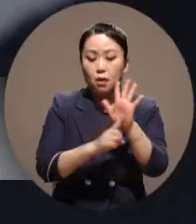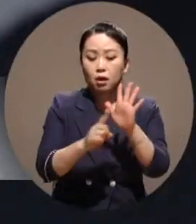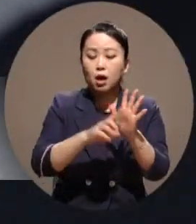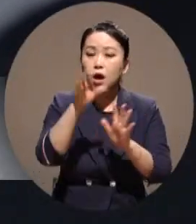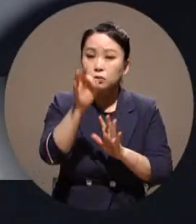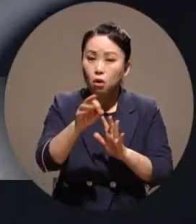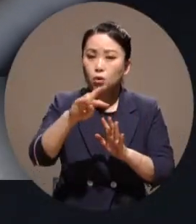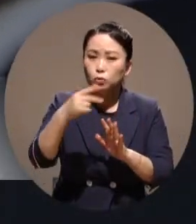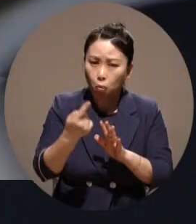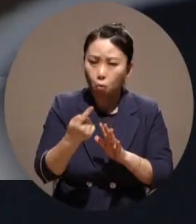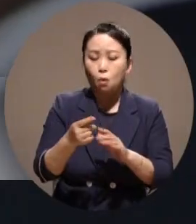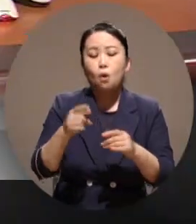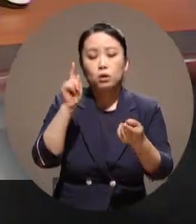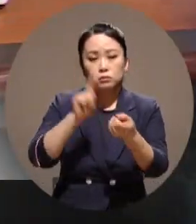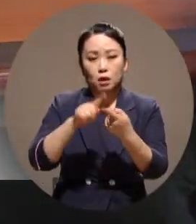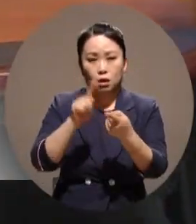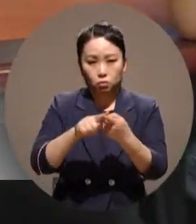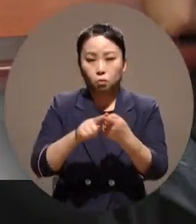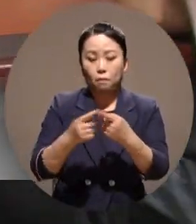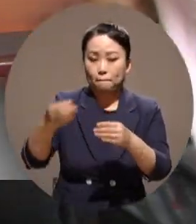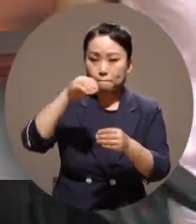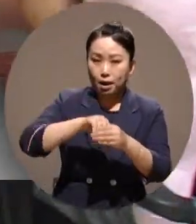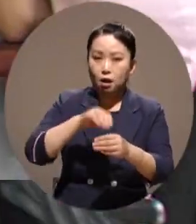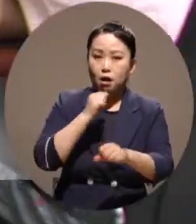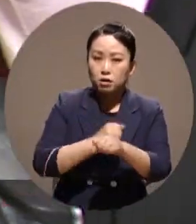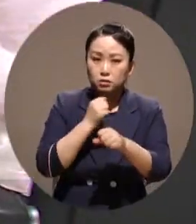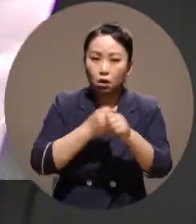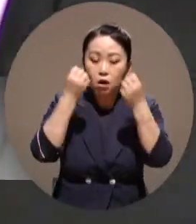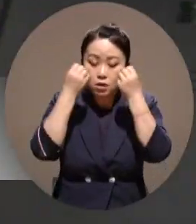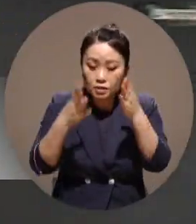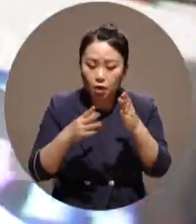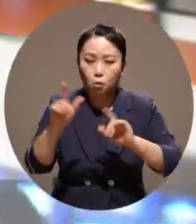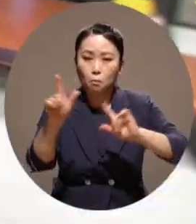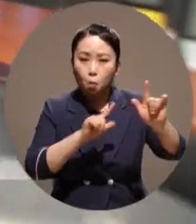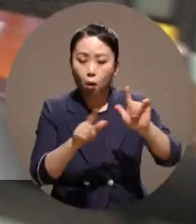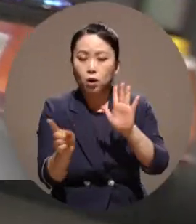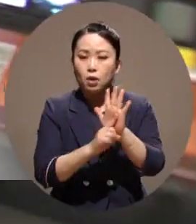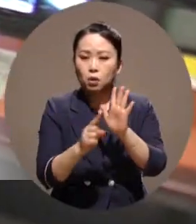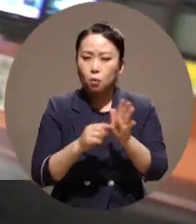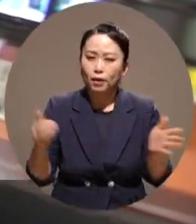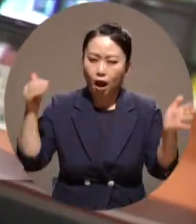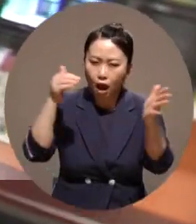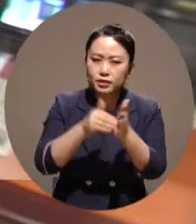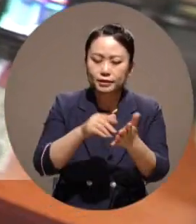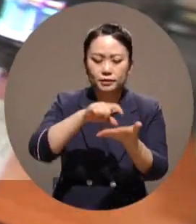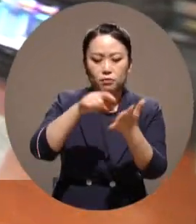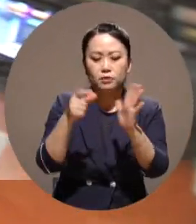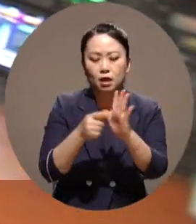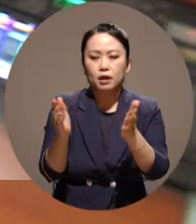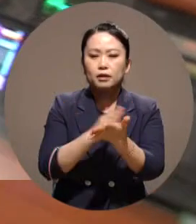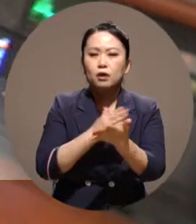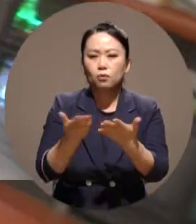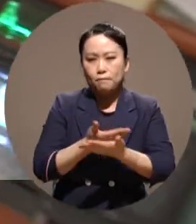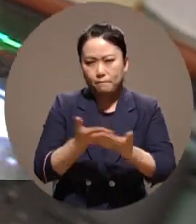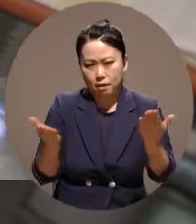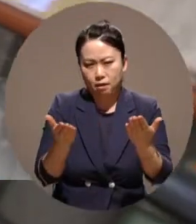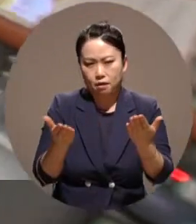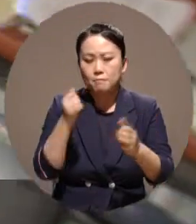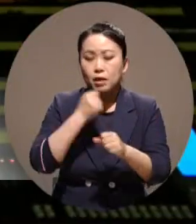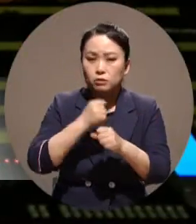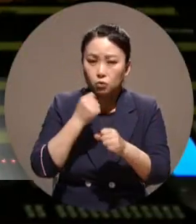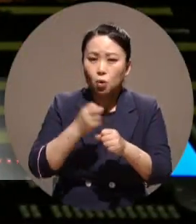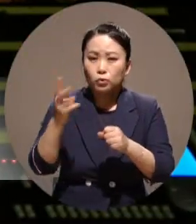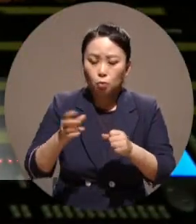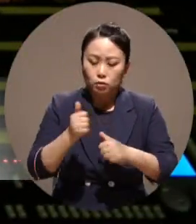이런 특수성을 반영해 새로운 형태의 광고까지 총망라해 적정 배분 비율을 만들고 이를 지키려는